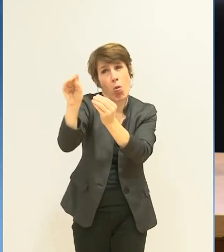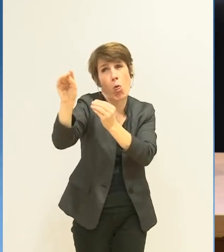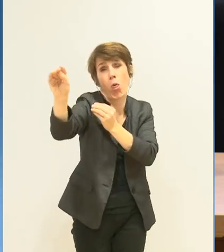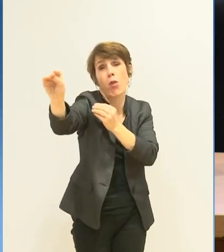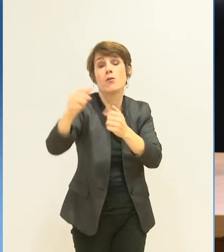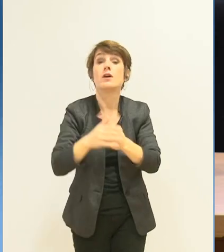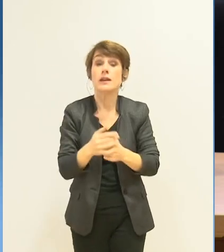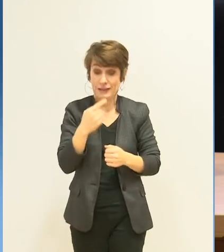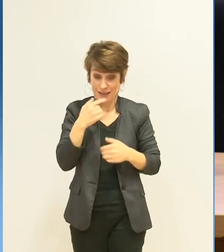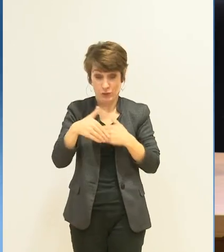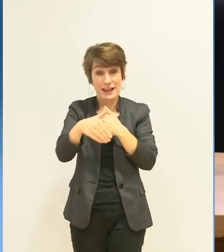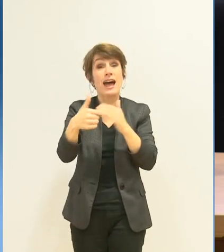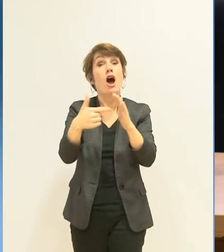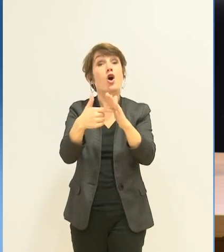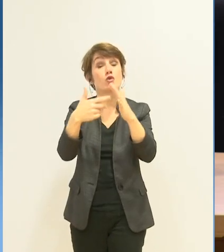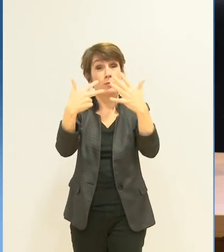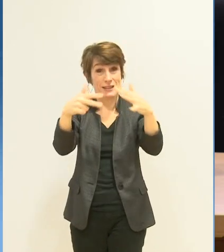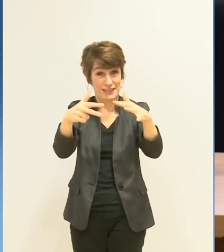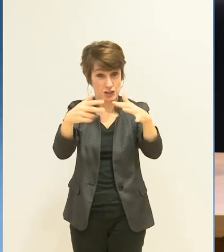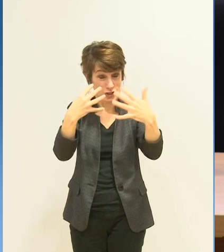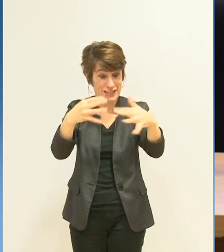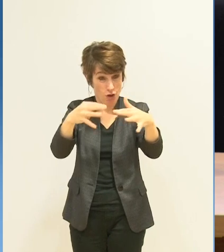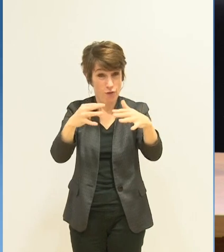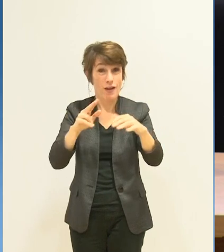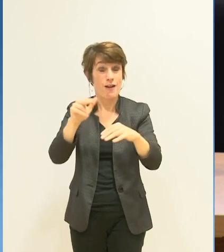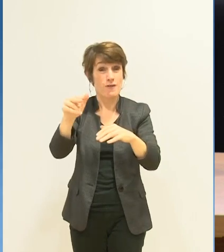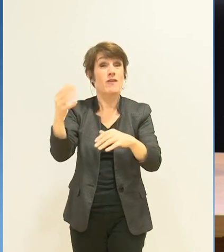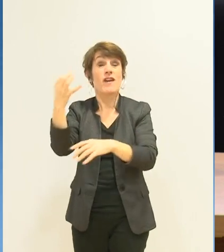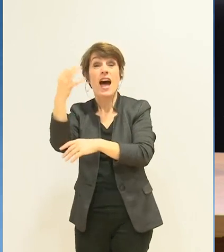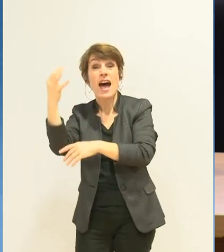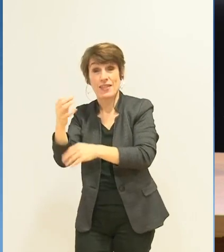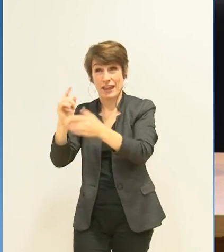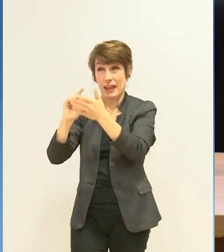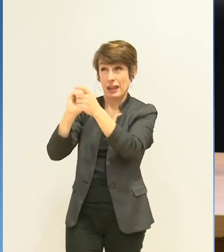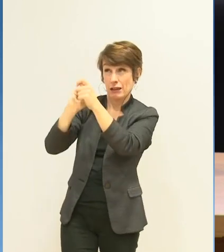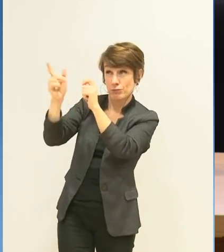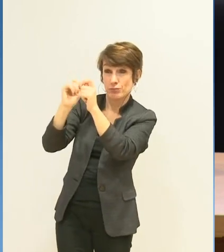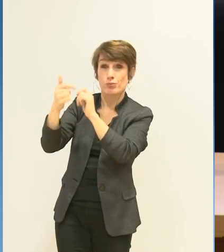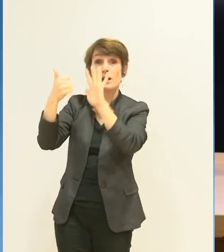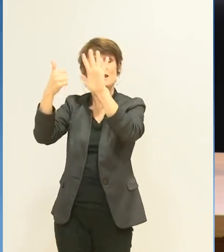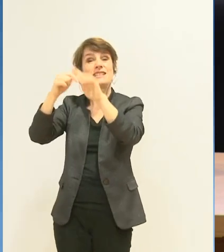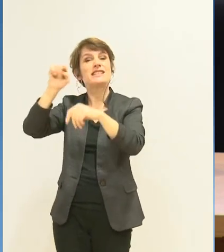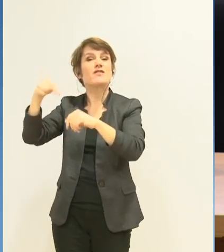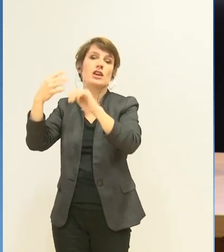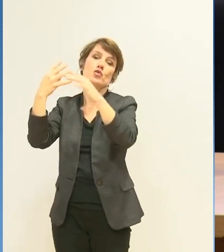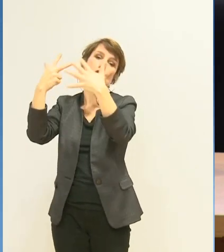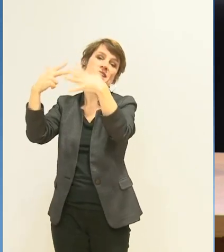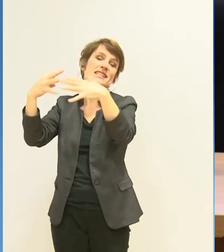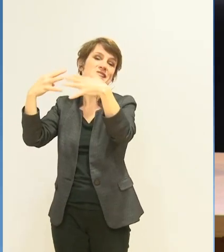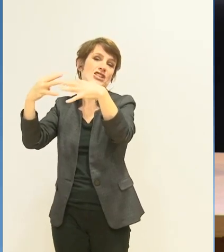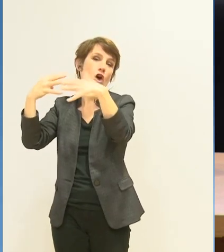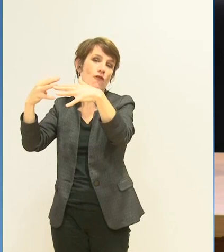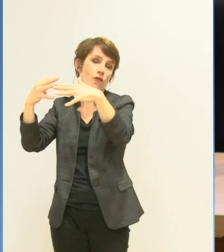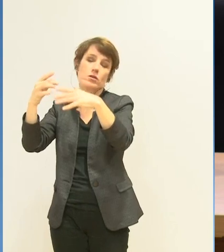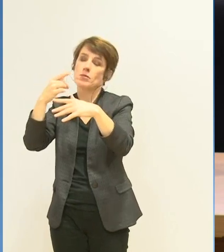la ville va payer 6,19 millions d'intérêts à peu près la même chose 6,19 pour